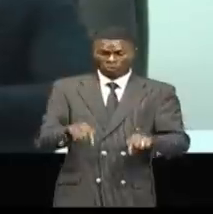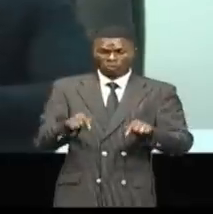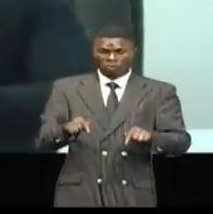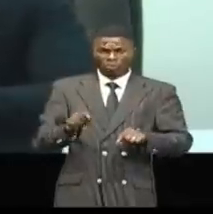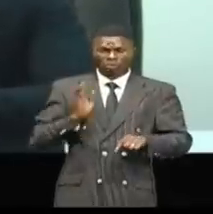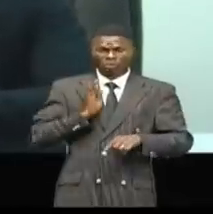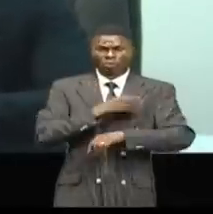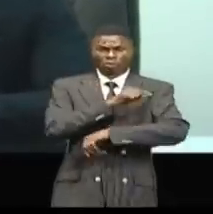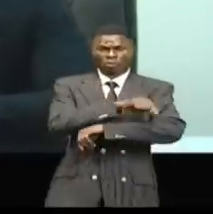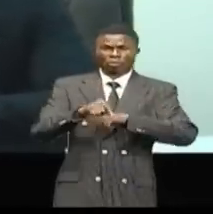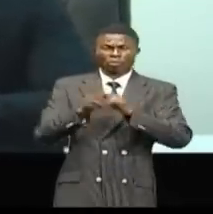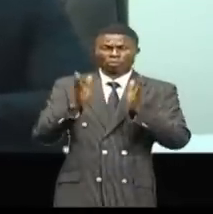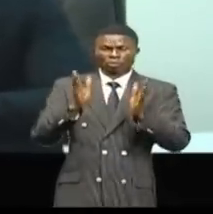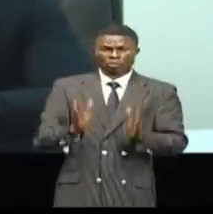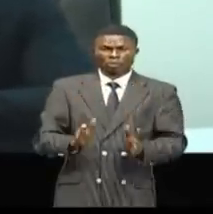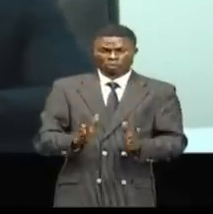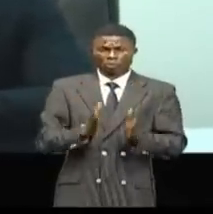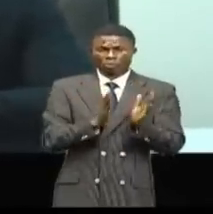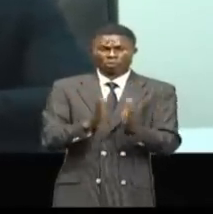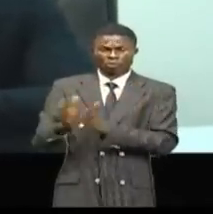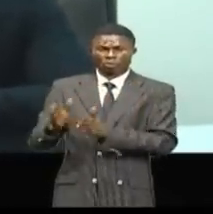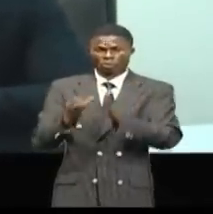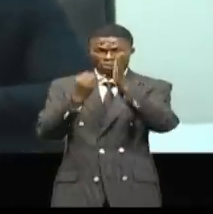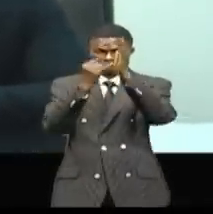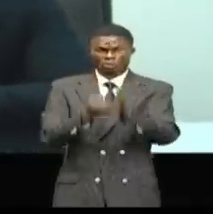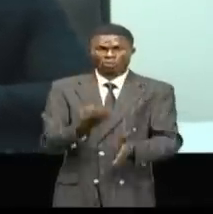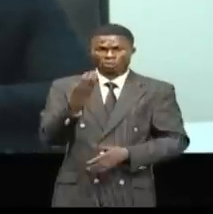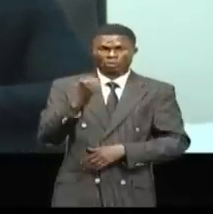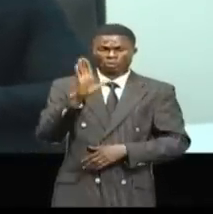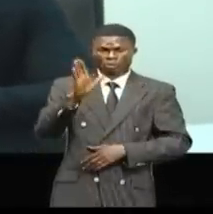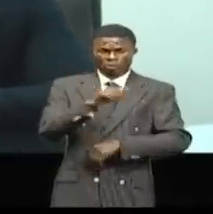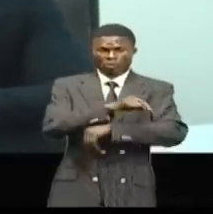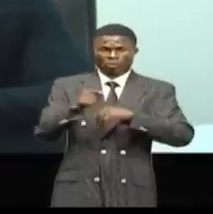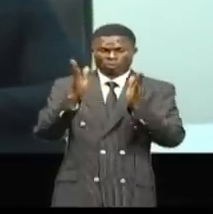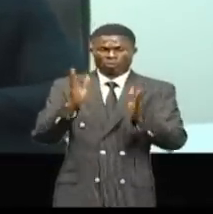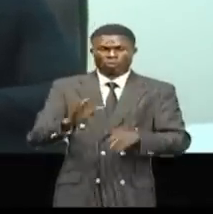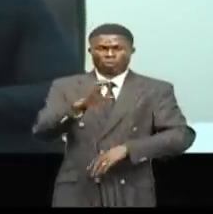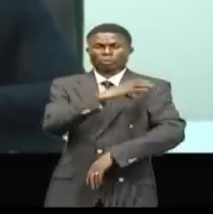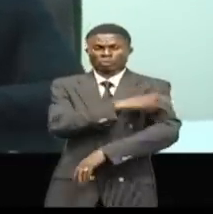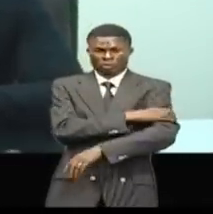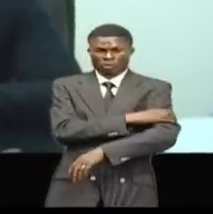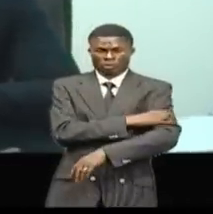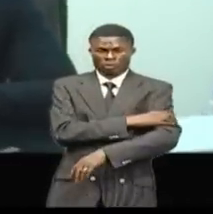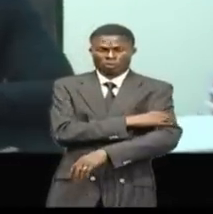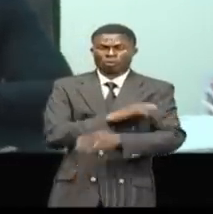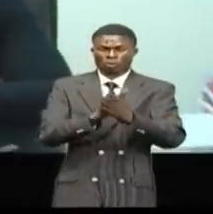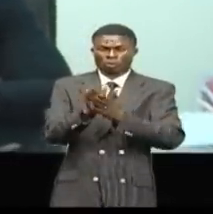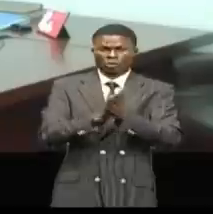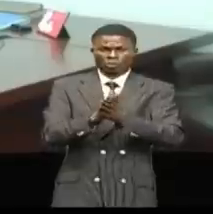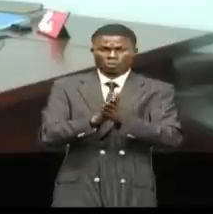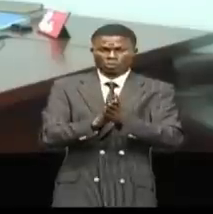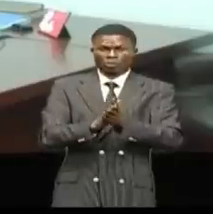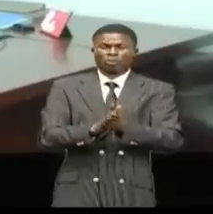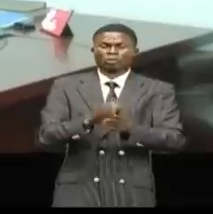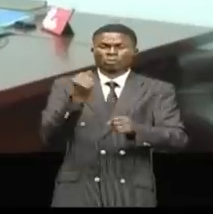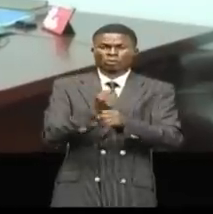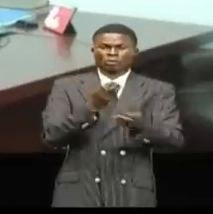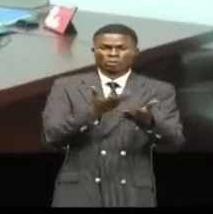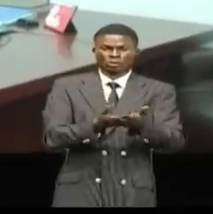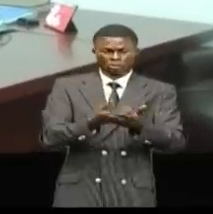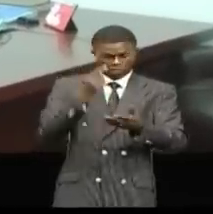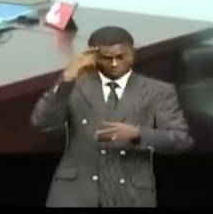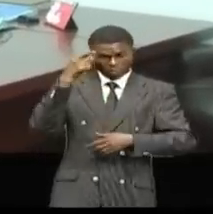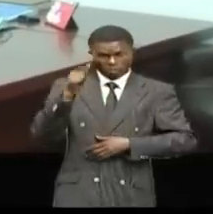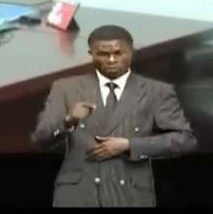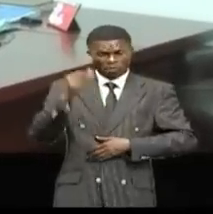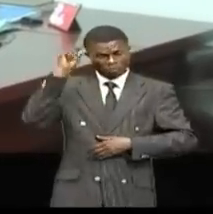notre administration dispose de 644 administrateurs civils, essentiellement des énarques, pour lesquels